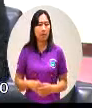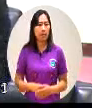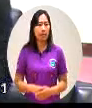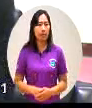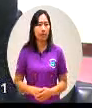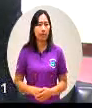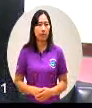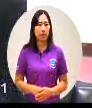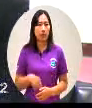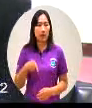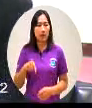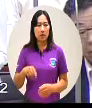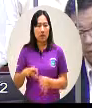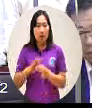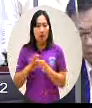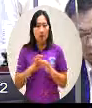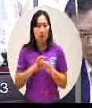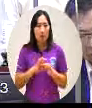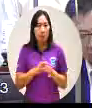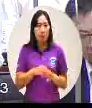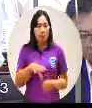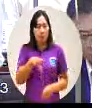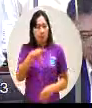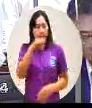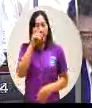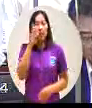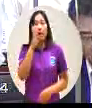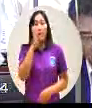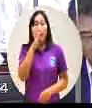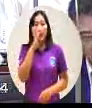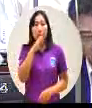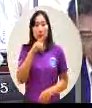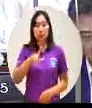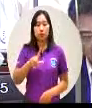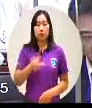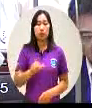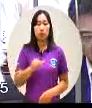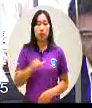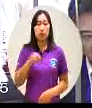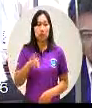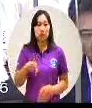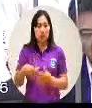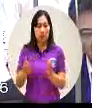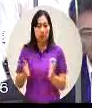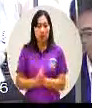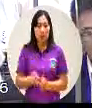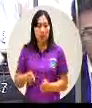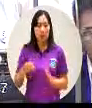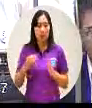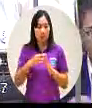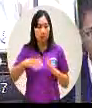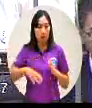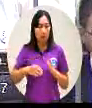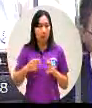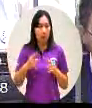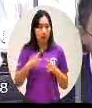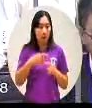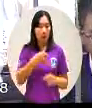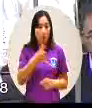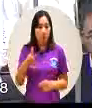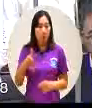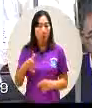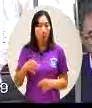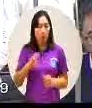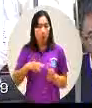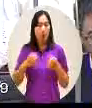有关文臭师的部分哈，其实我们局里头也有相关的人员可以做这件事。那不过那部分已经是稽查的工作。